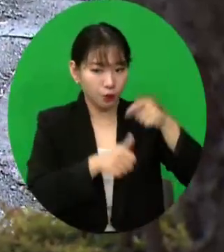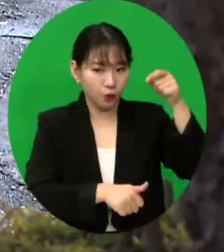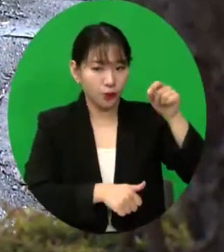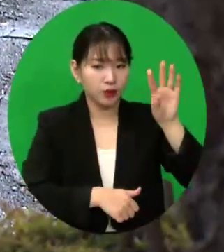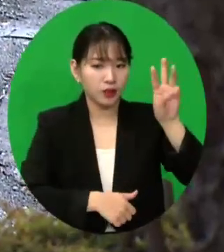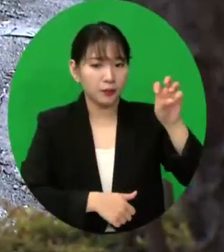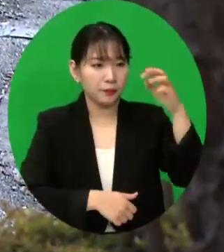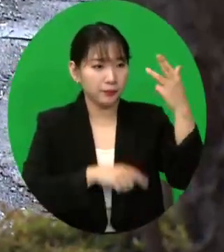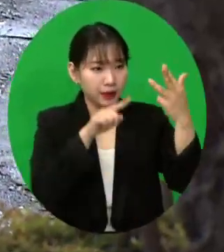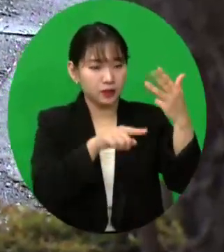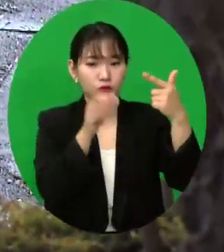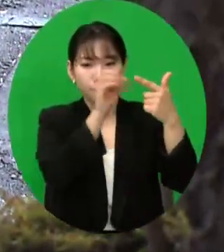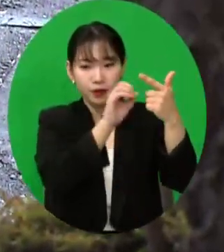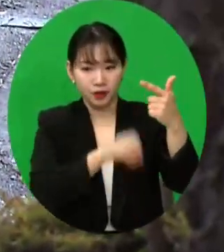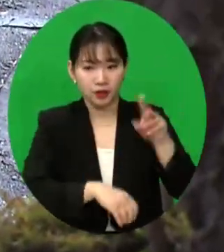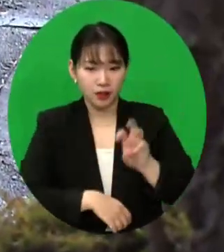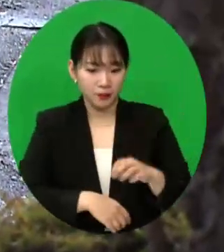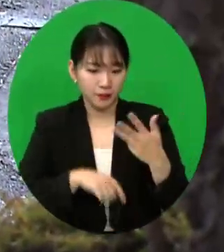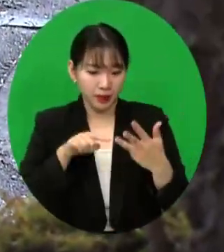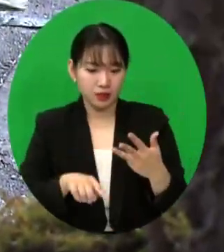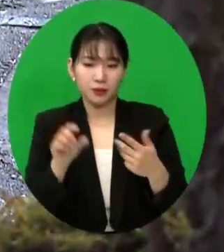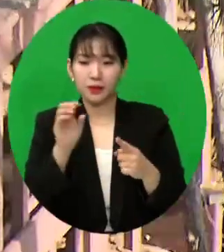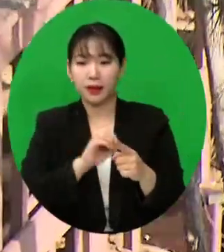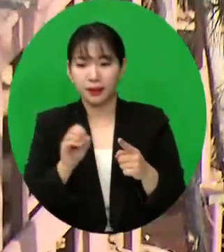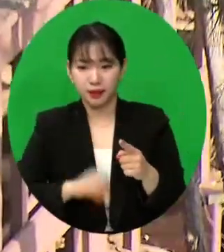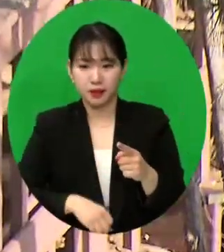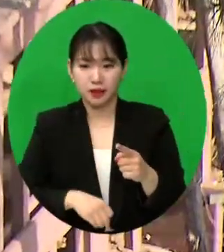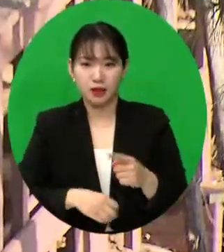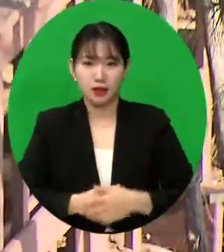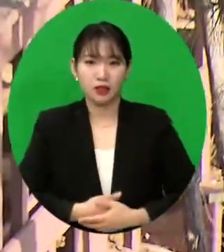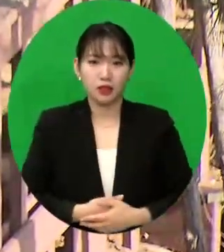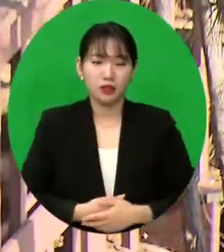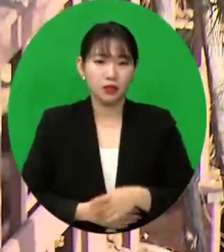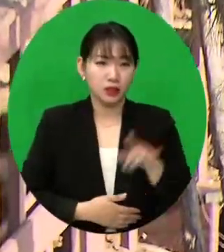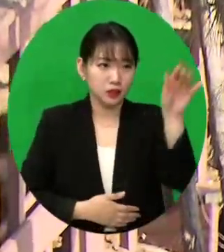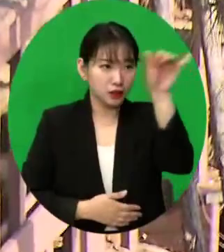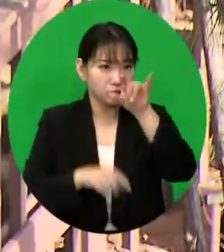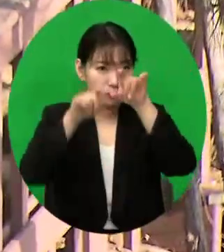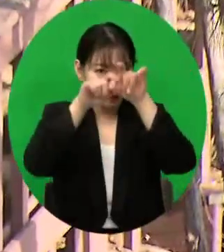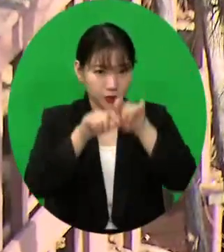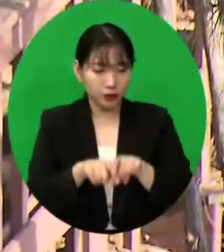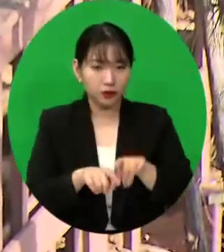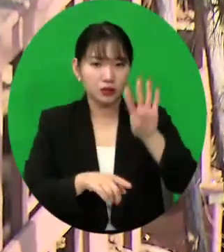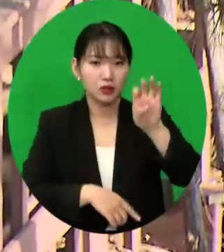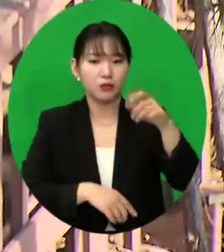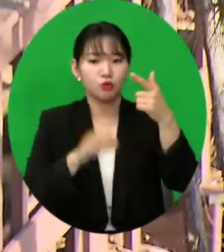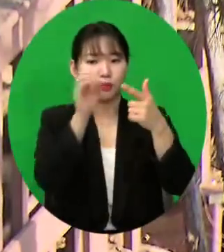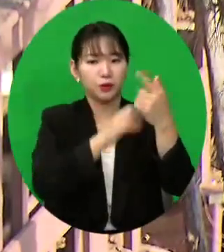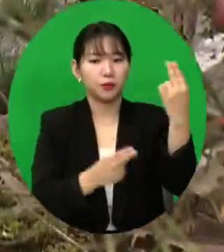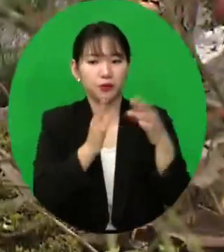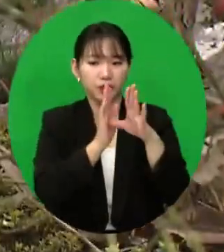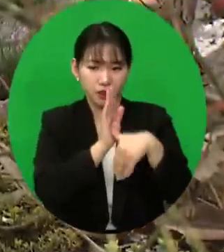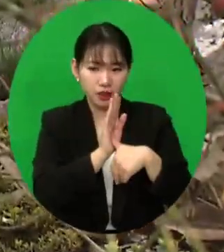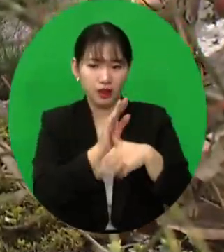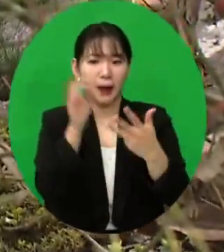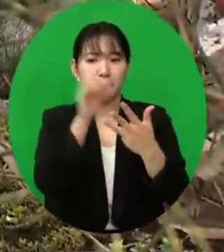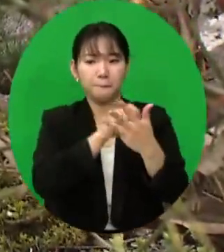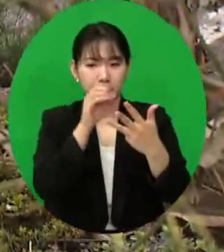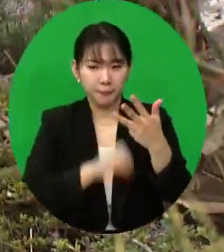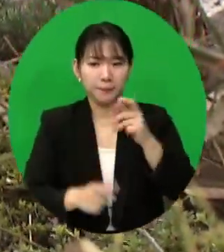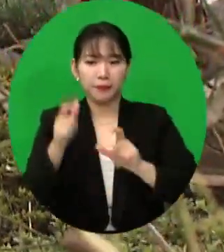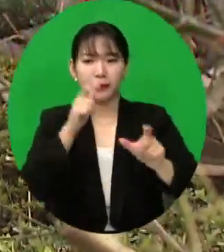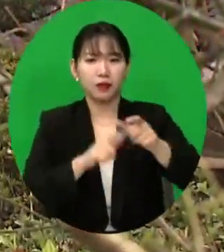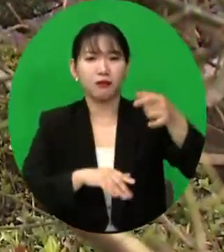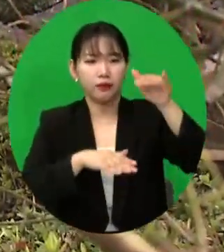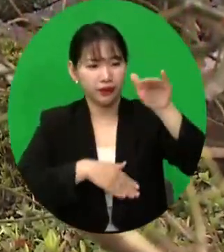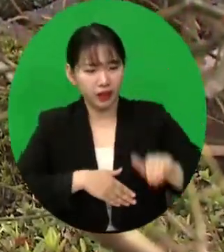각각 38.6%와 38.1%. 전국 평균 46%에 비해서 8%포인트